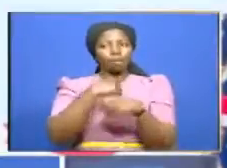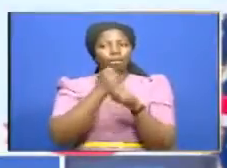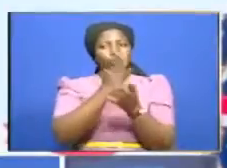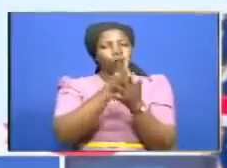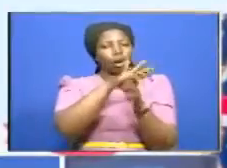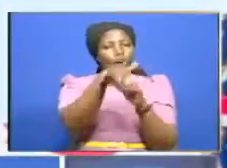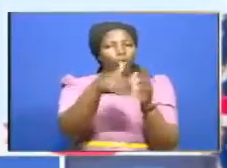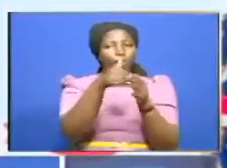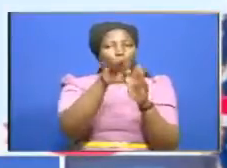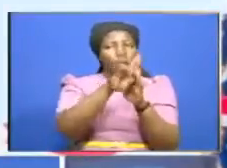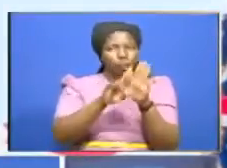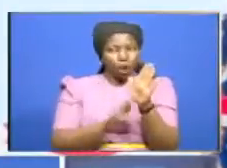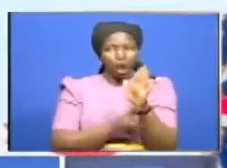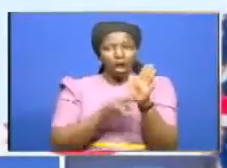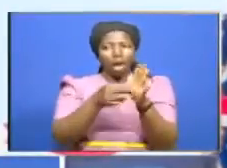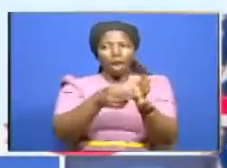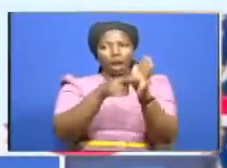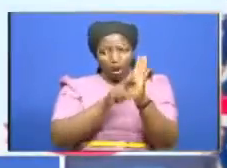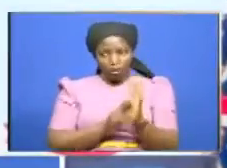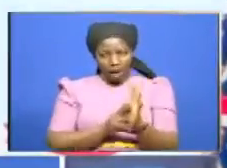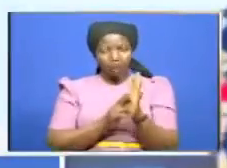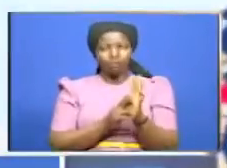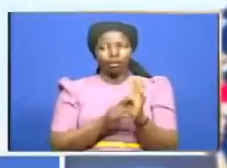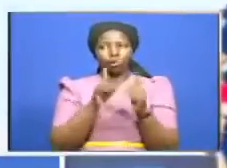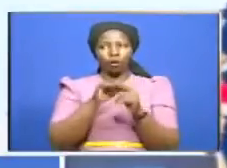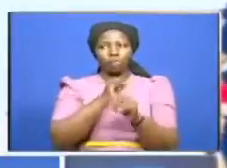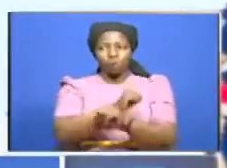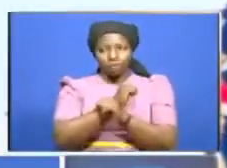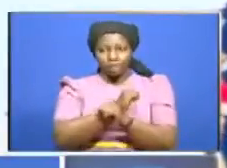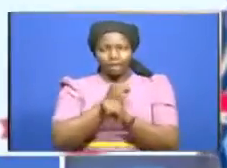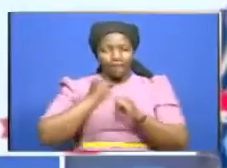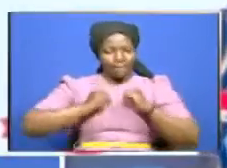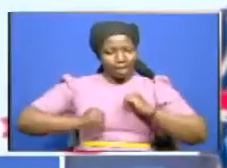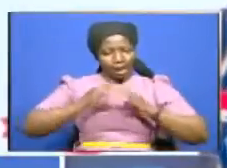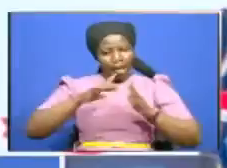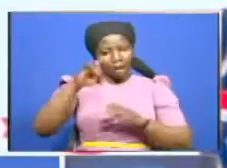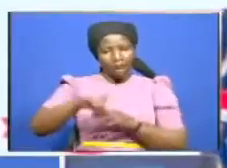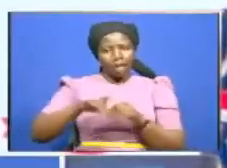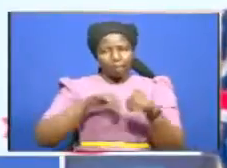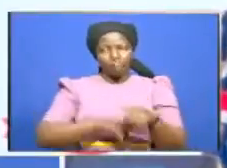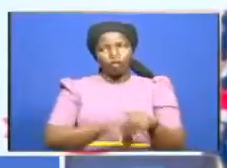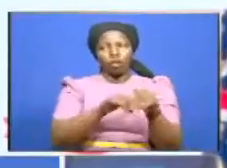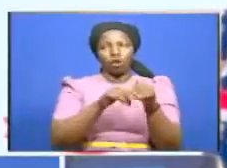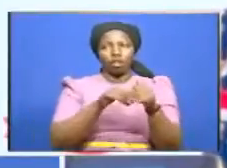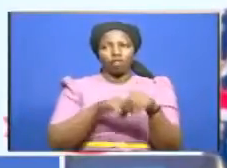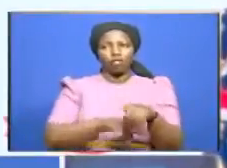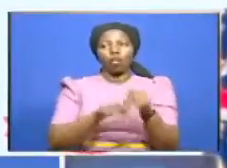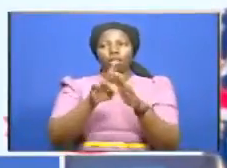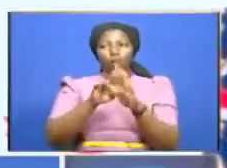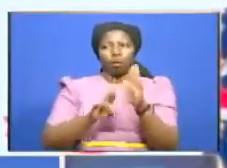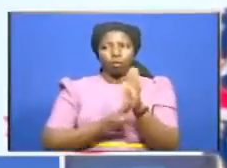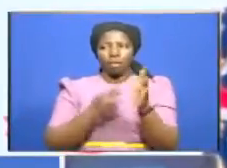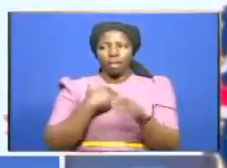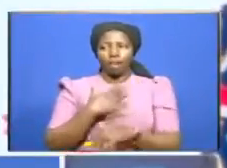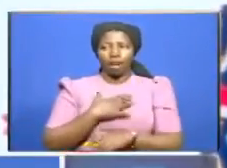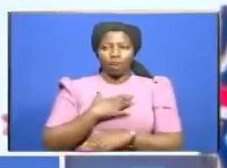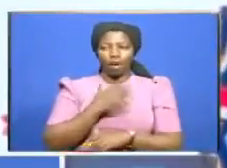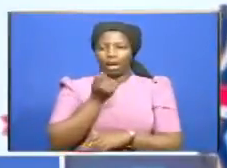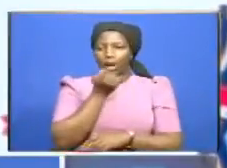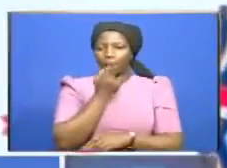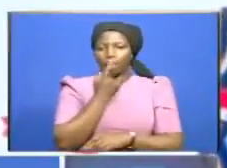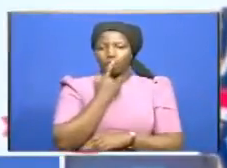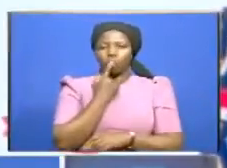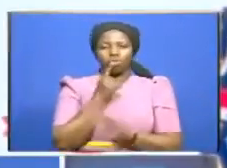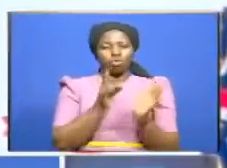regulations required to protect the athletes, we will do that as per the rules. We have our medical members,